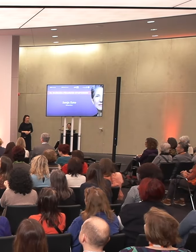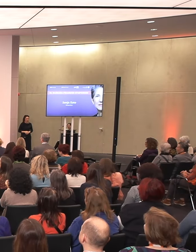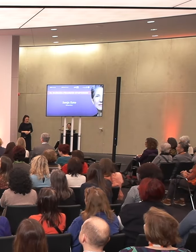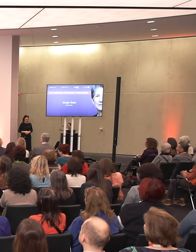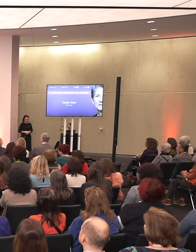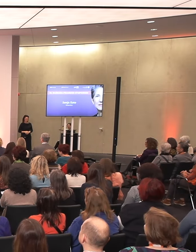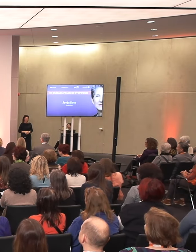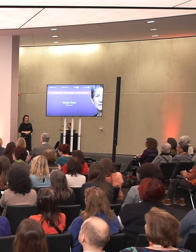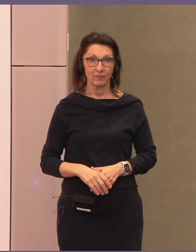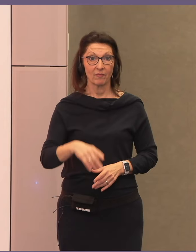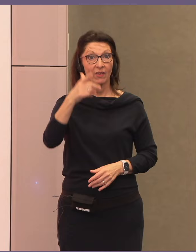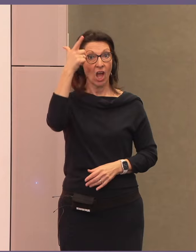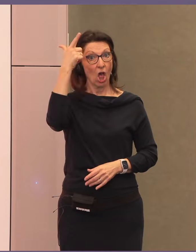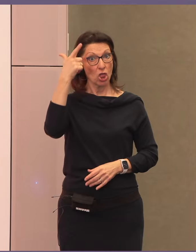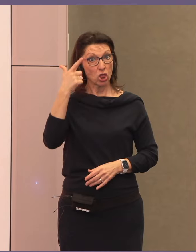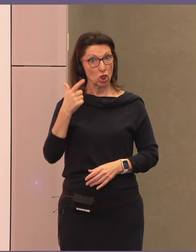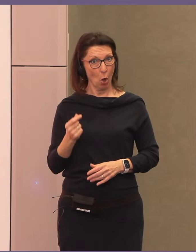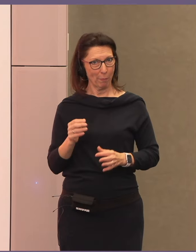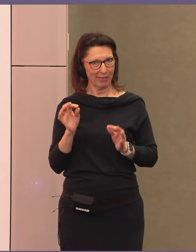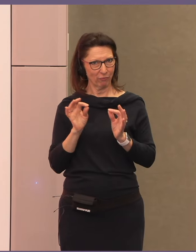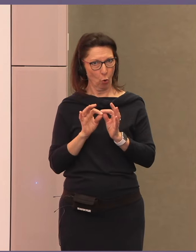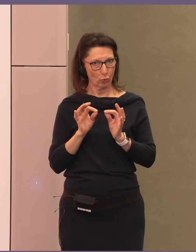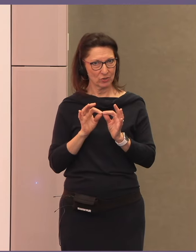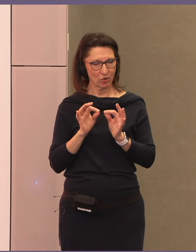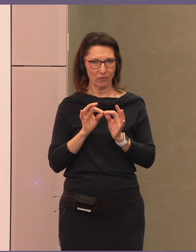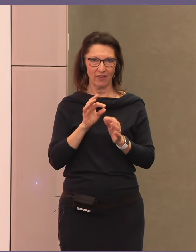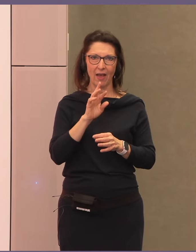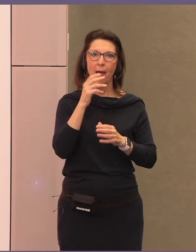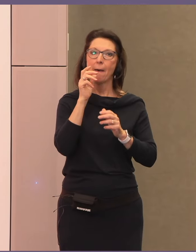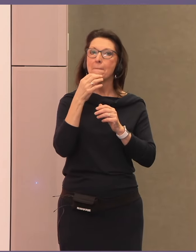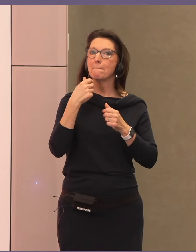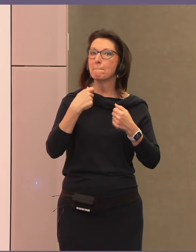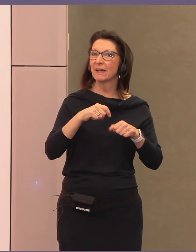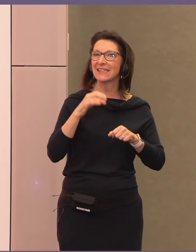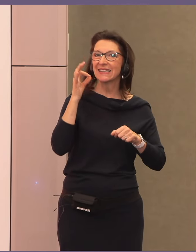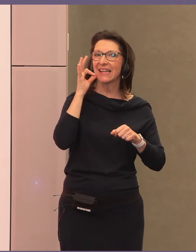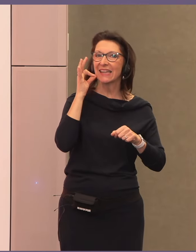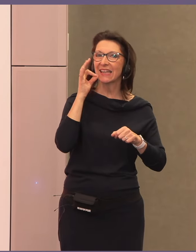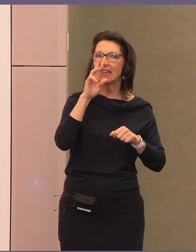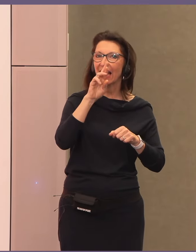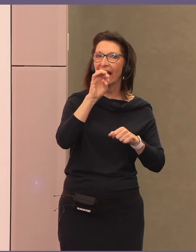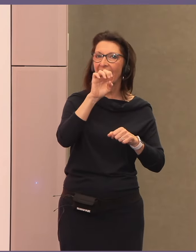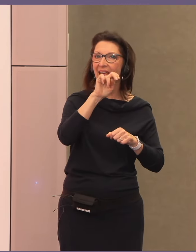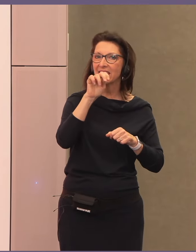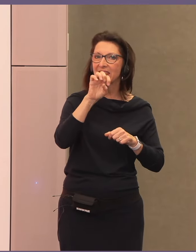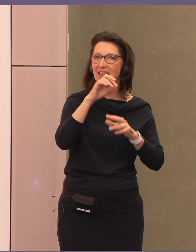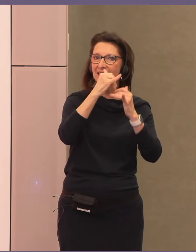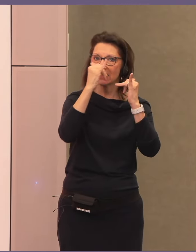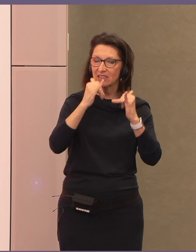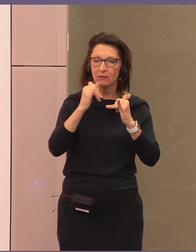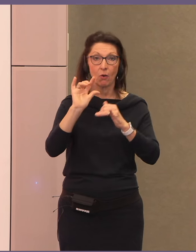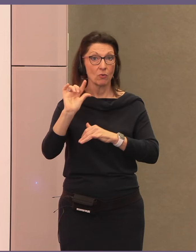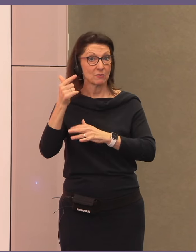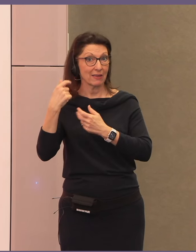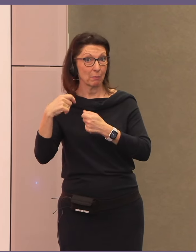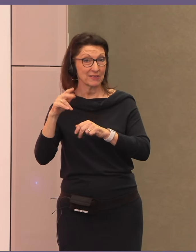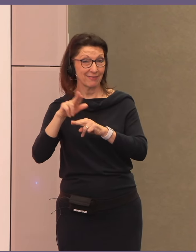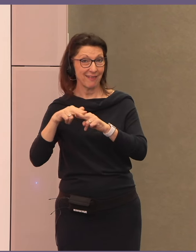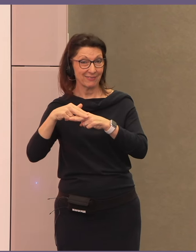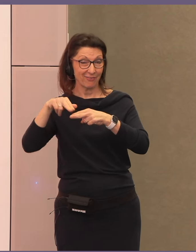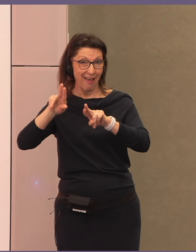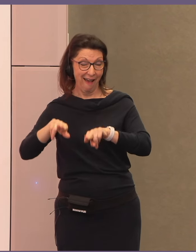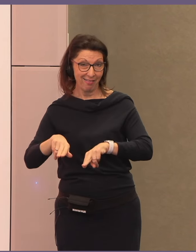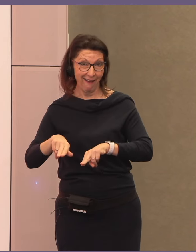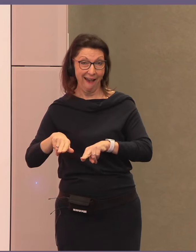In doppelter Funktion, liebe Doris, nämlich als Renner-Institutspräsidentin und als zweite Präsidentin des Nationalrats nochmals danke, dass wir hier sein